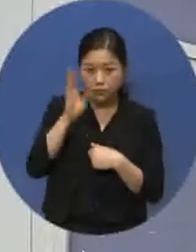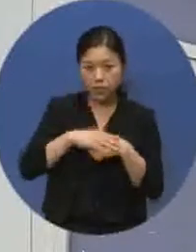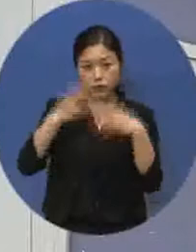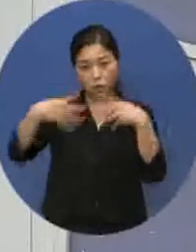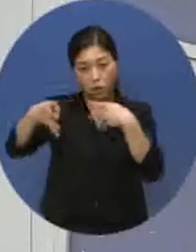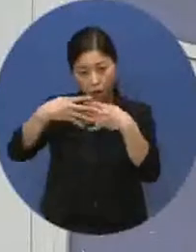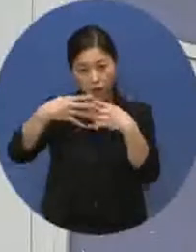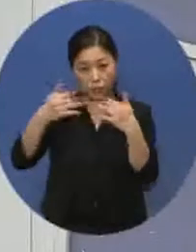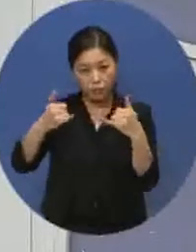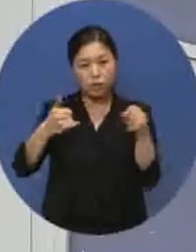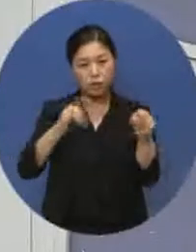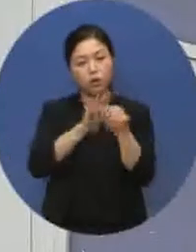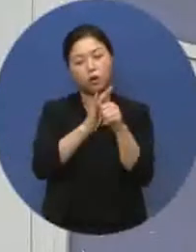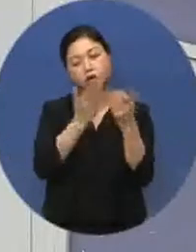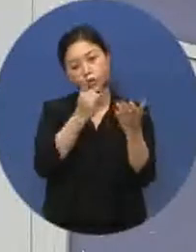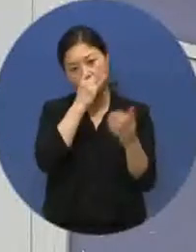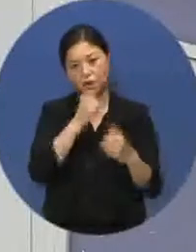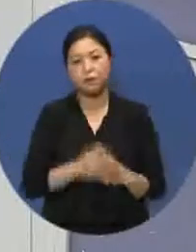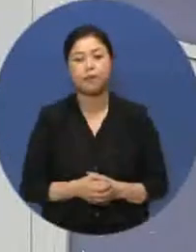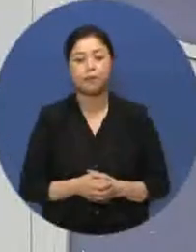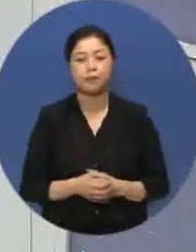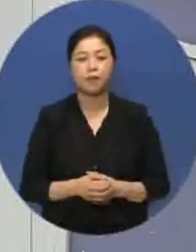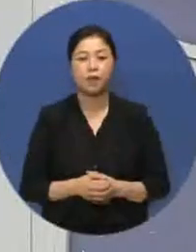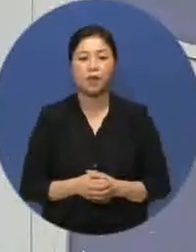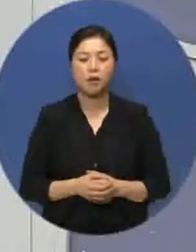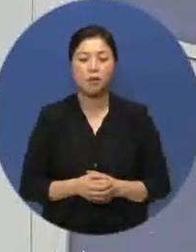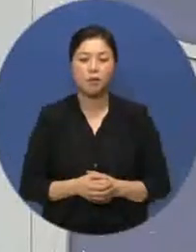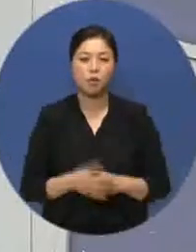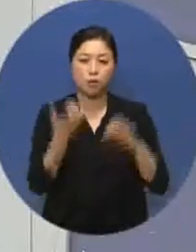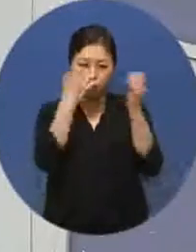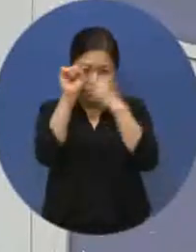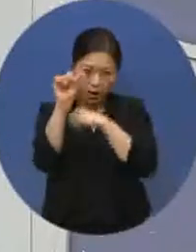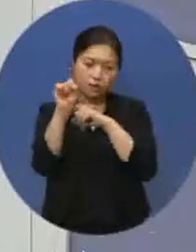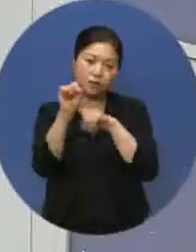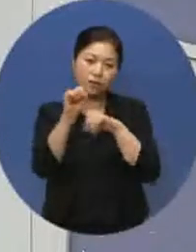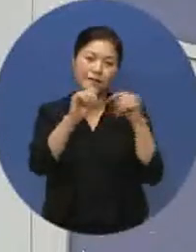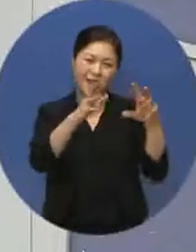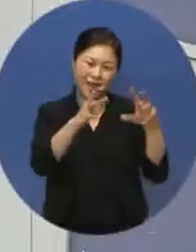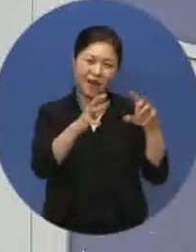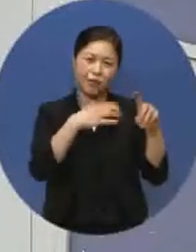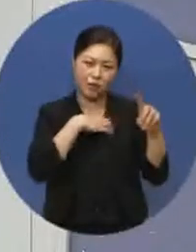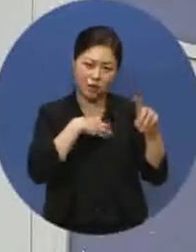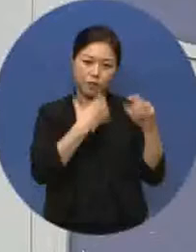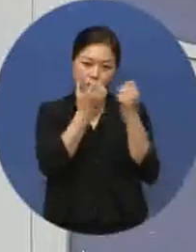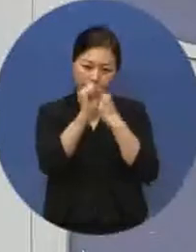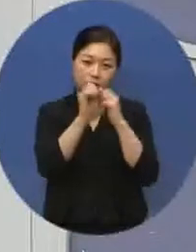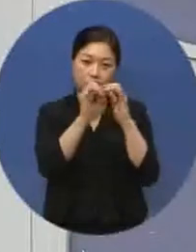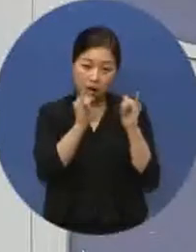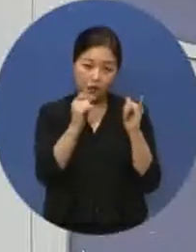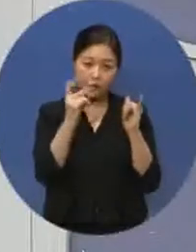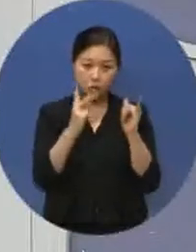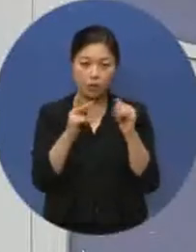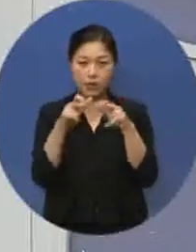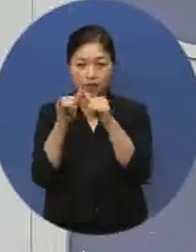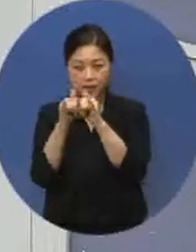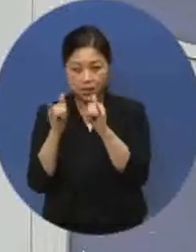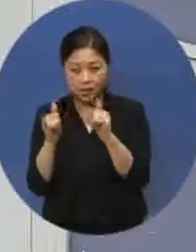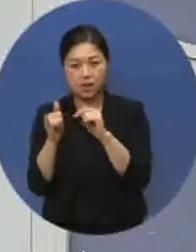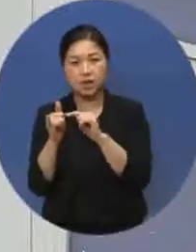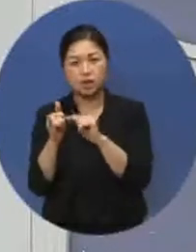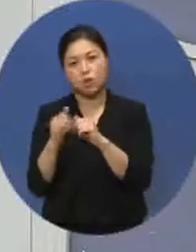저희가 무조건 소송구조를 해드리고 있습니다. 그래서 난민, 장애인, 뭐 성소수자 여러 계층에 걸쳐서 우리